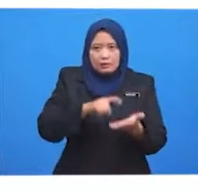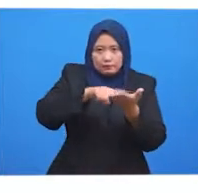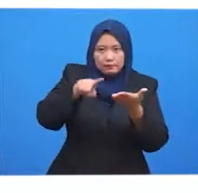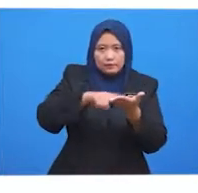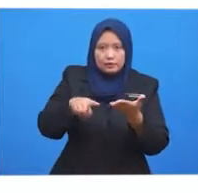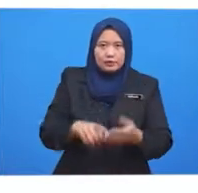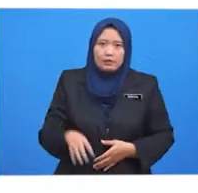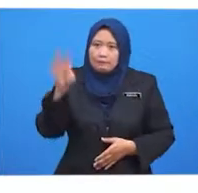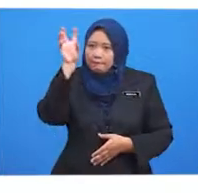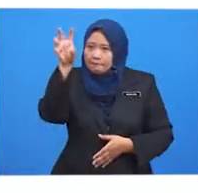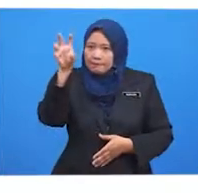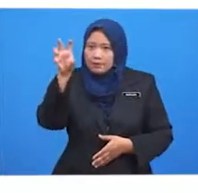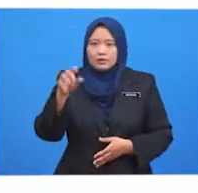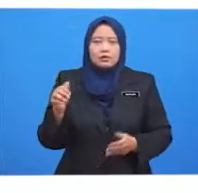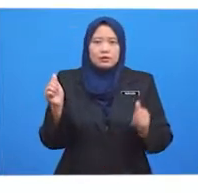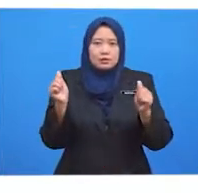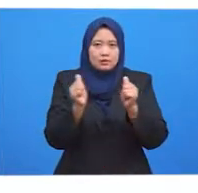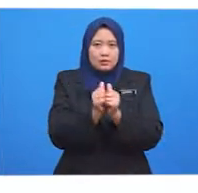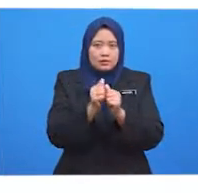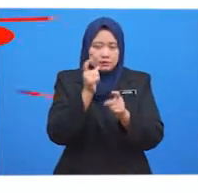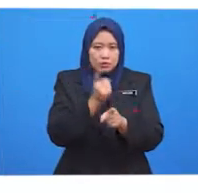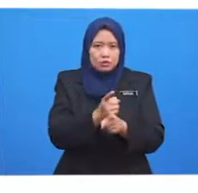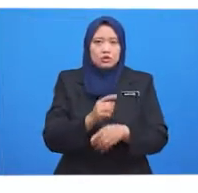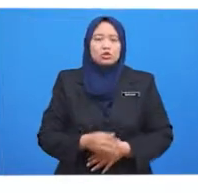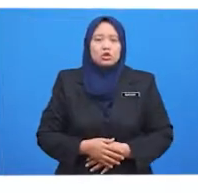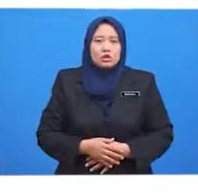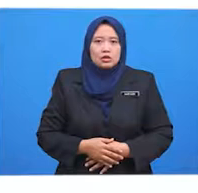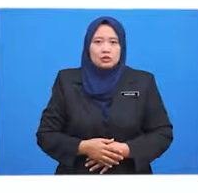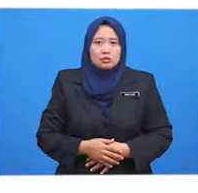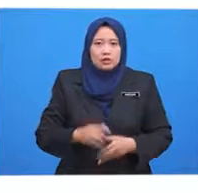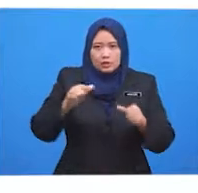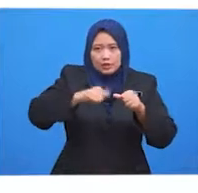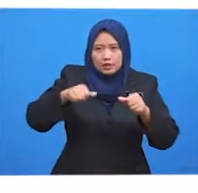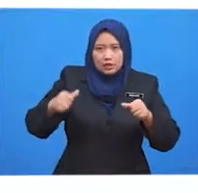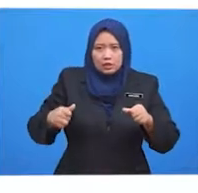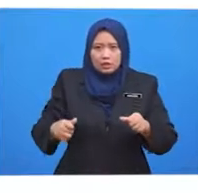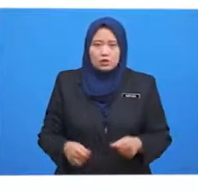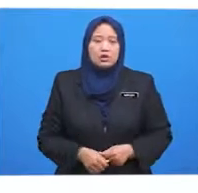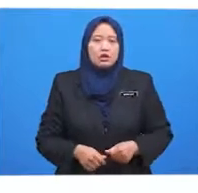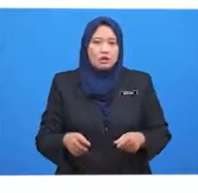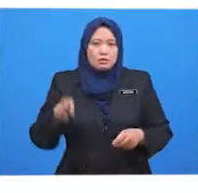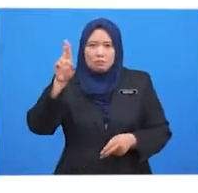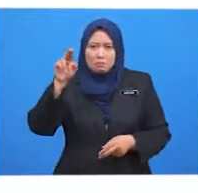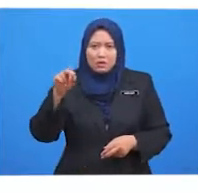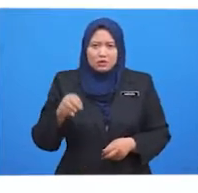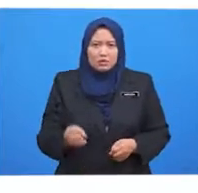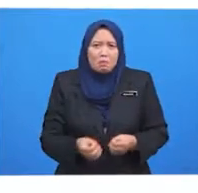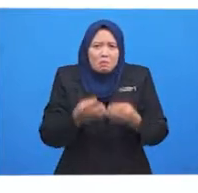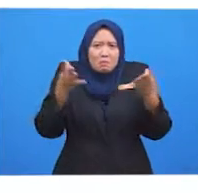menggunakan alat-alat elektrik. 4. Elakkan memasang terlalu banyak plug pada satu